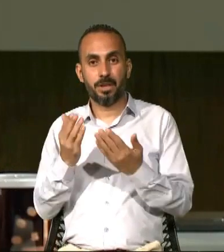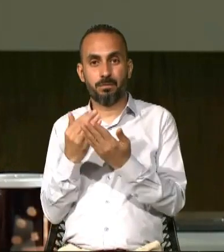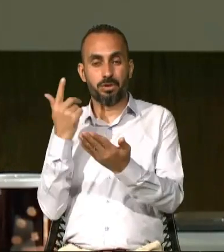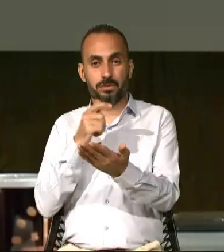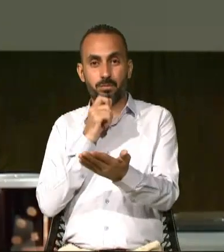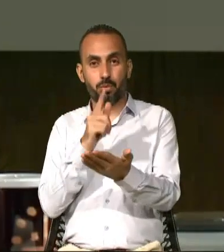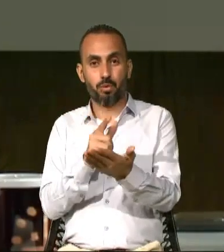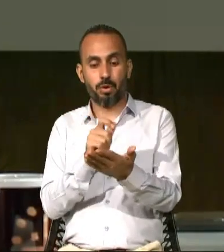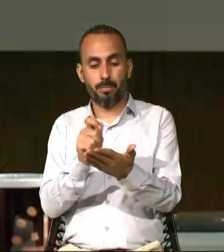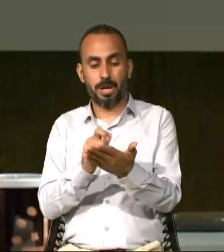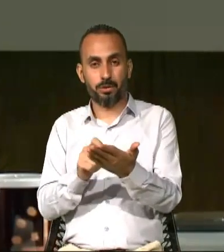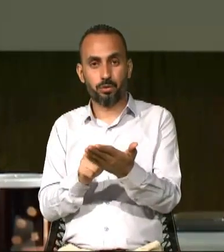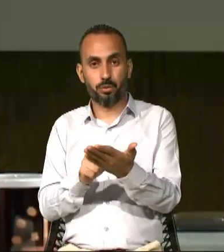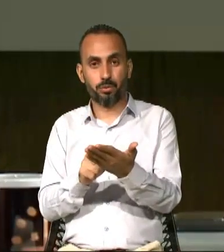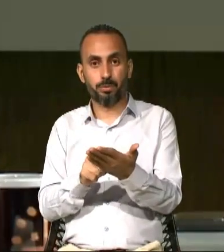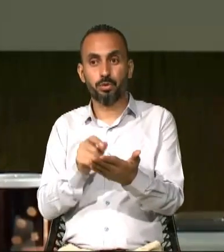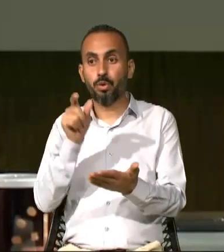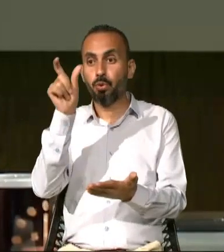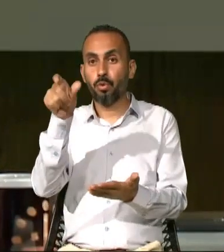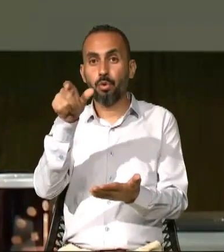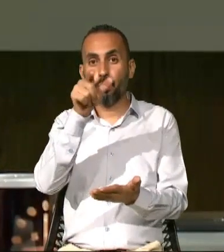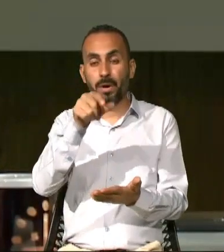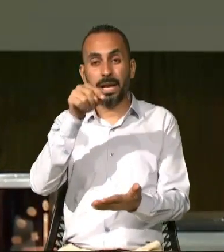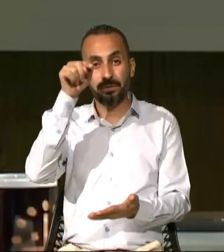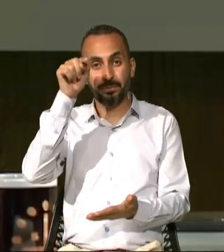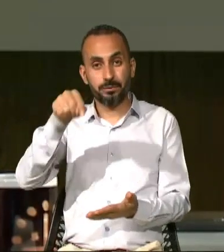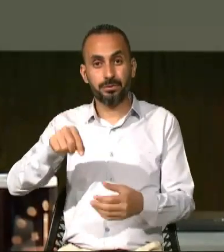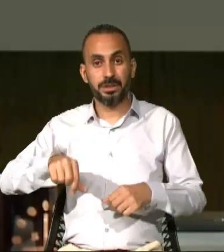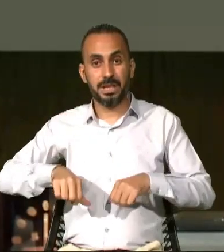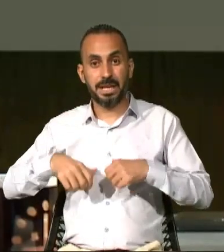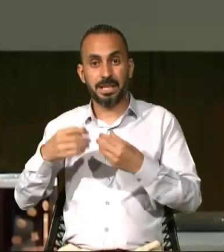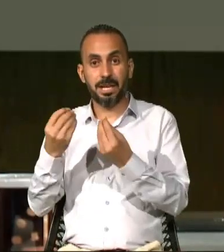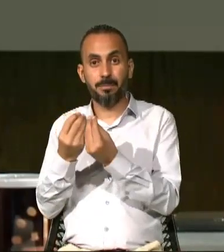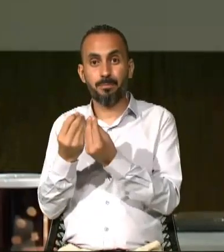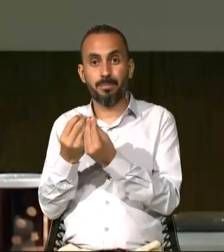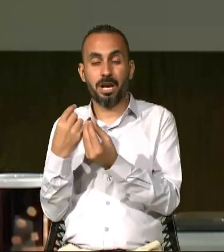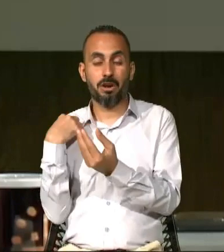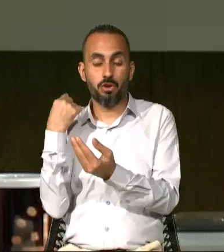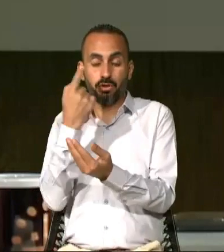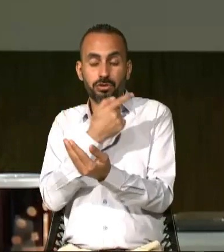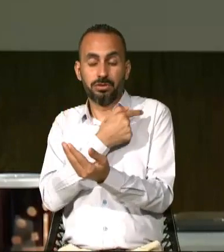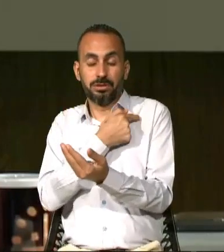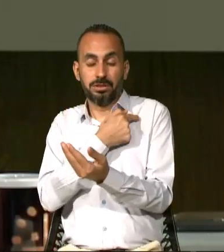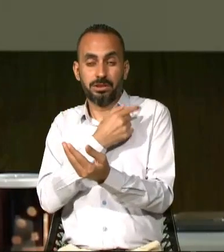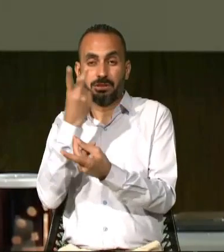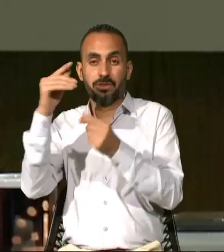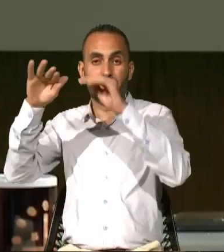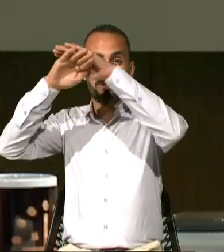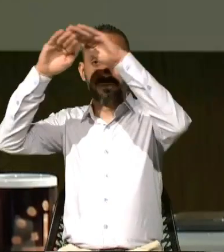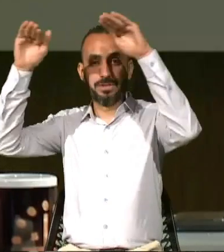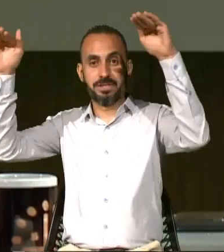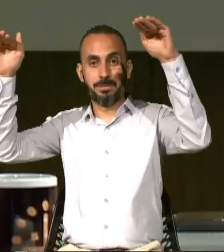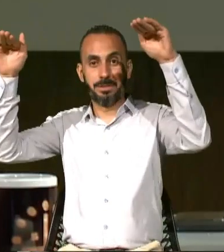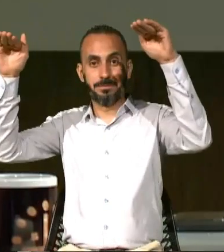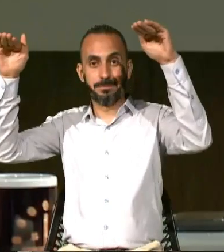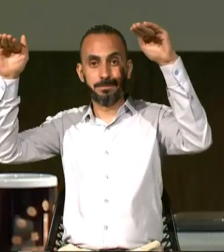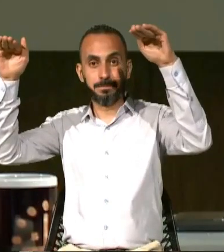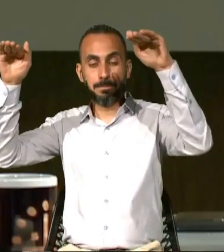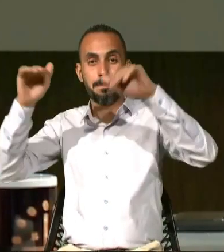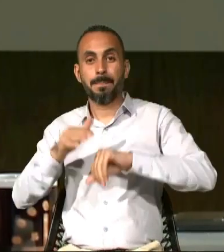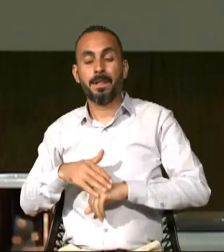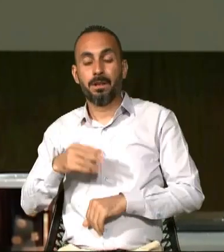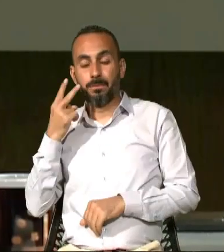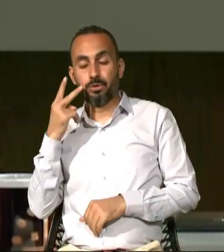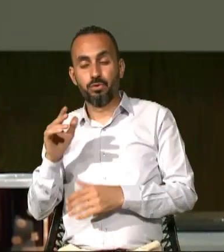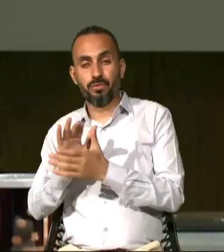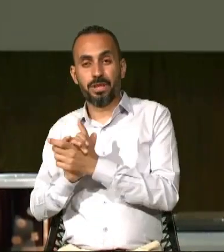هل إحنا لينا نصيب في السماء مع القديسين؟ ده أهم موضوع يبغينا. أتوقع تلميذي عمواس لو كانوا مشغولين